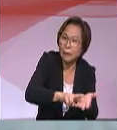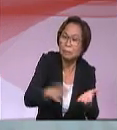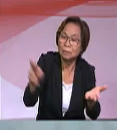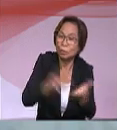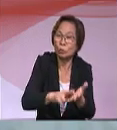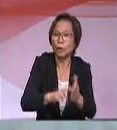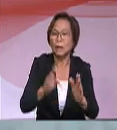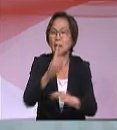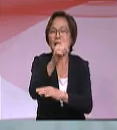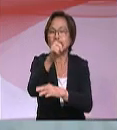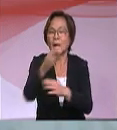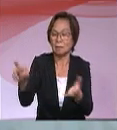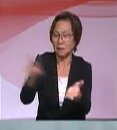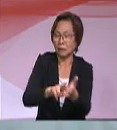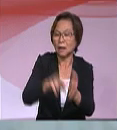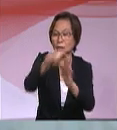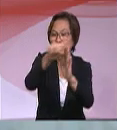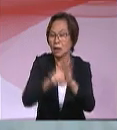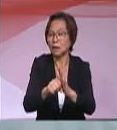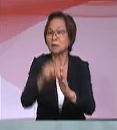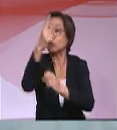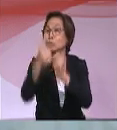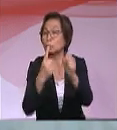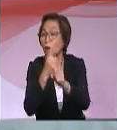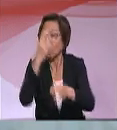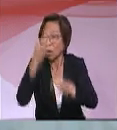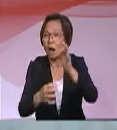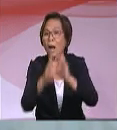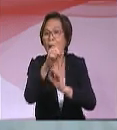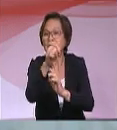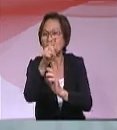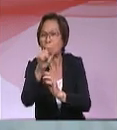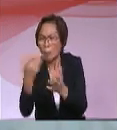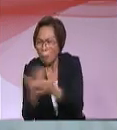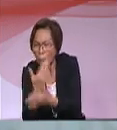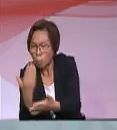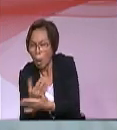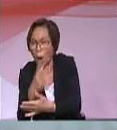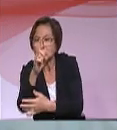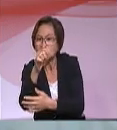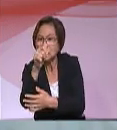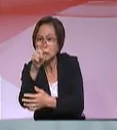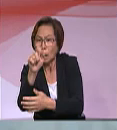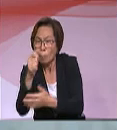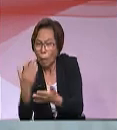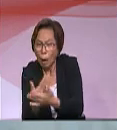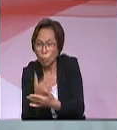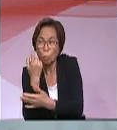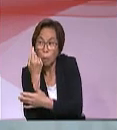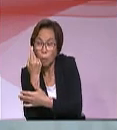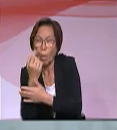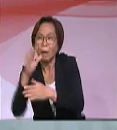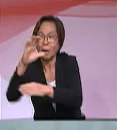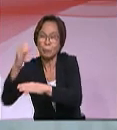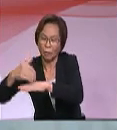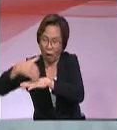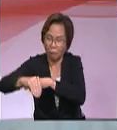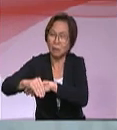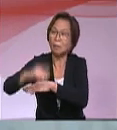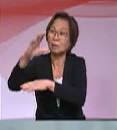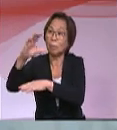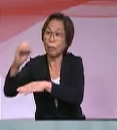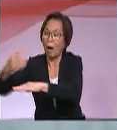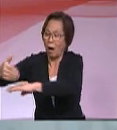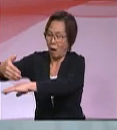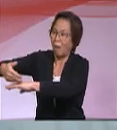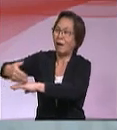untuk setahun ya pendaftaran bersyarat. Kalau ada data-data terkini, jadi syarikat tersebut kena hantar data